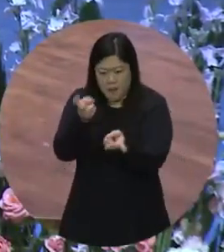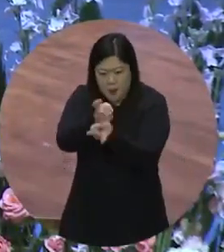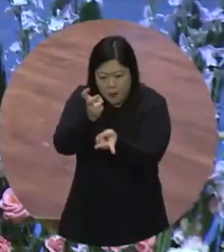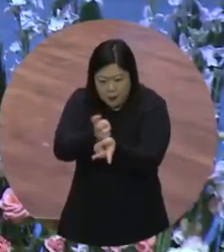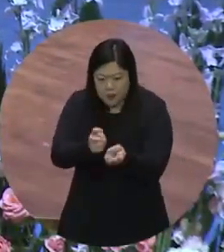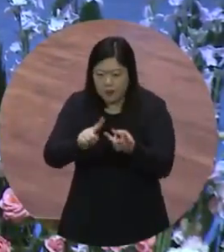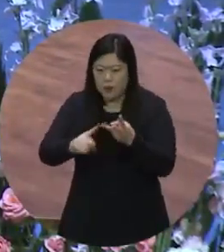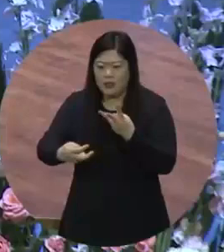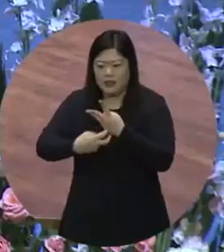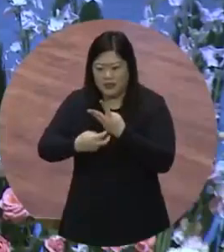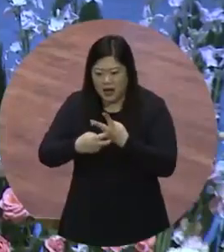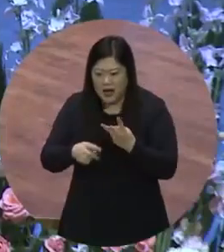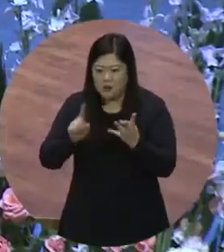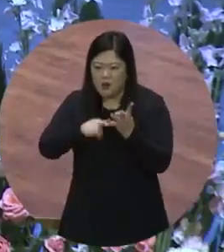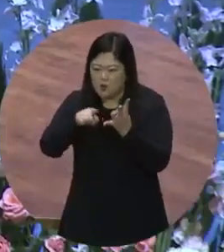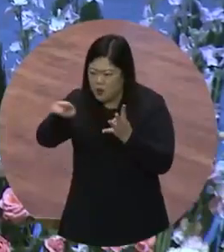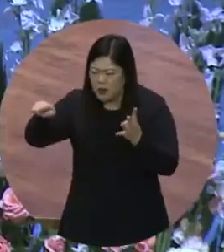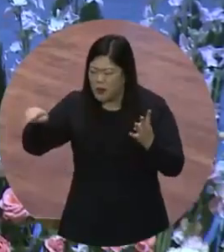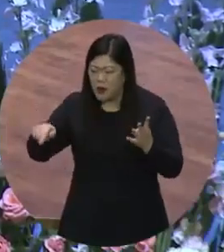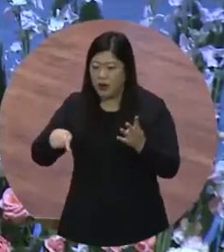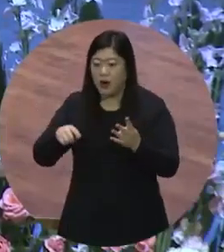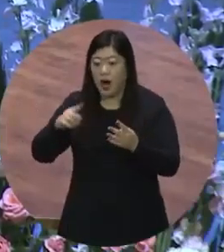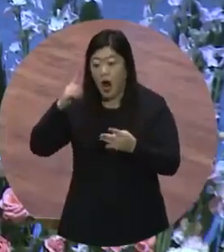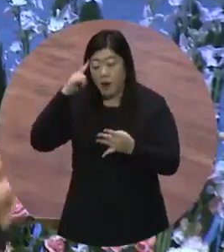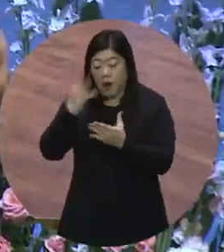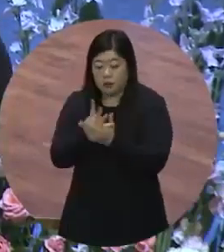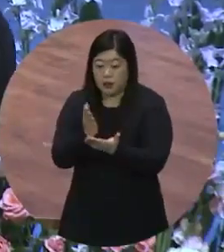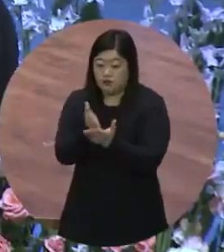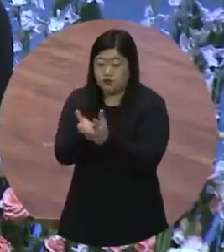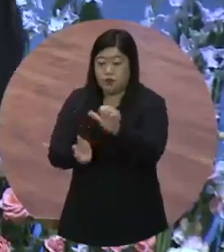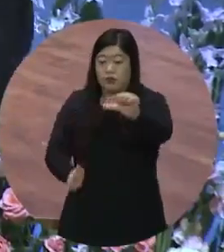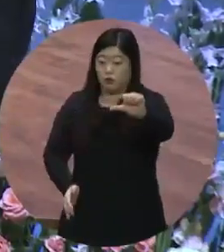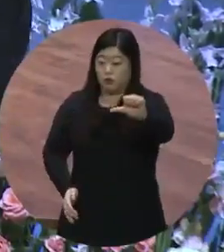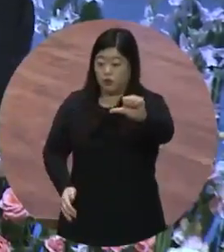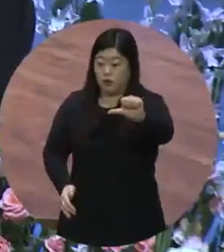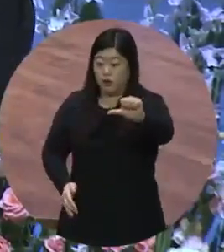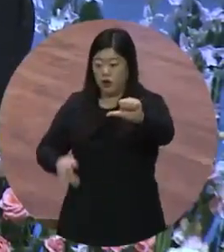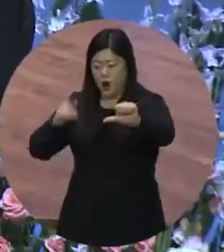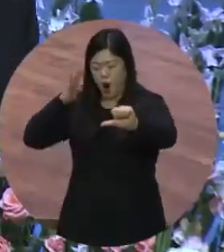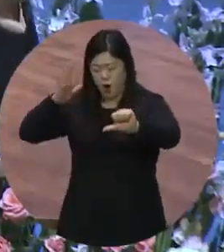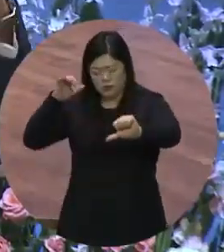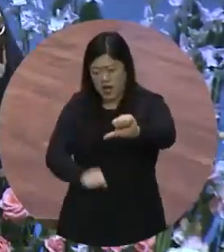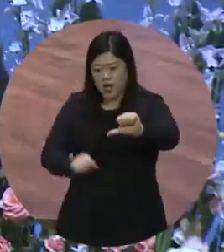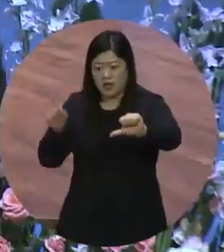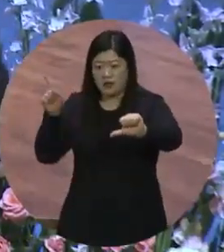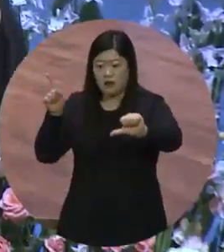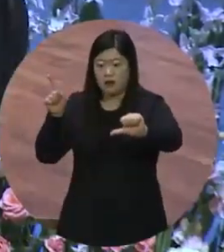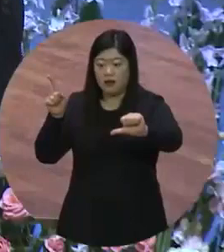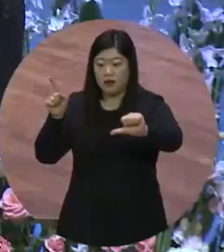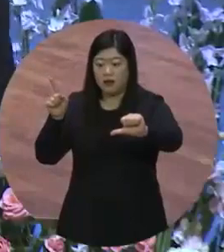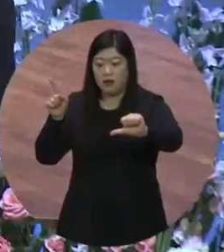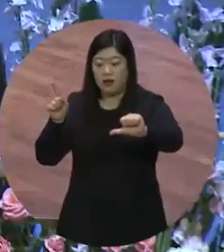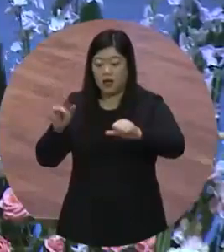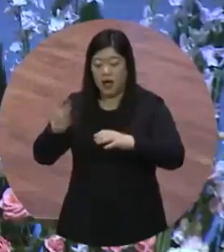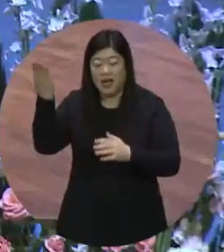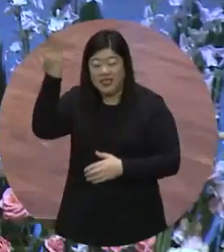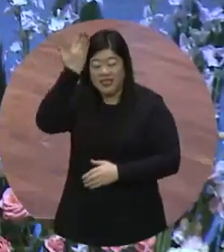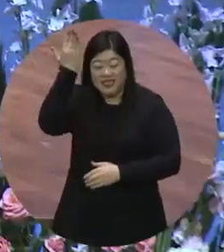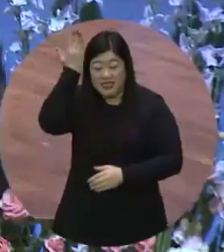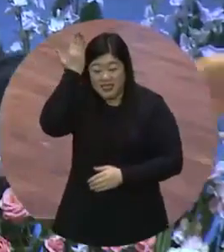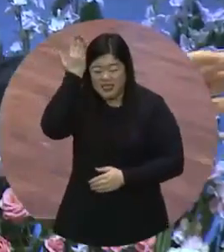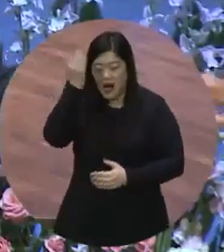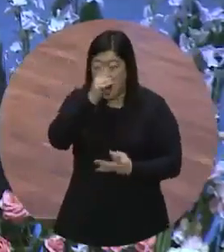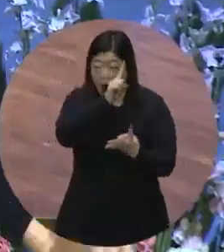법률 박사, 바리새인 중에 바리새인이잖아요. 그러니까 아마 최고의 학벌 나온 거요. 그러니까 많은 게 너무 많으니까